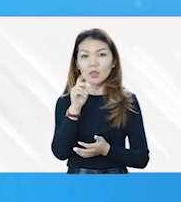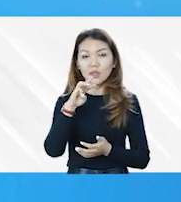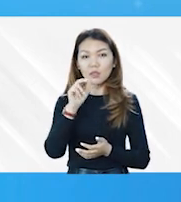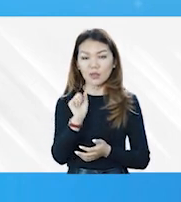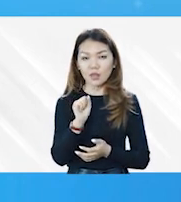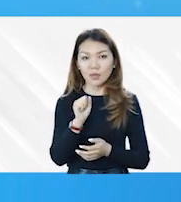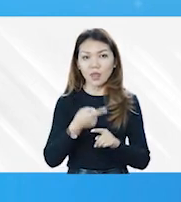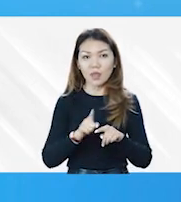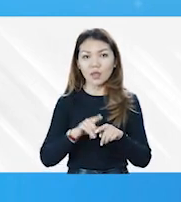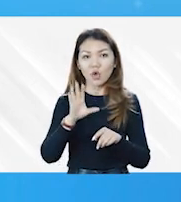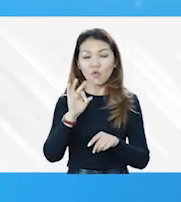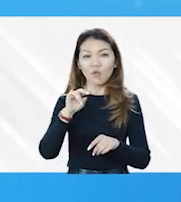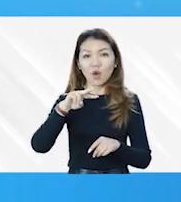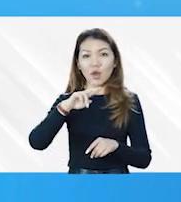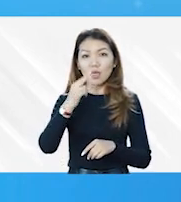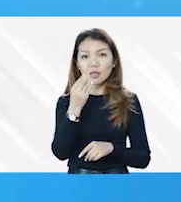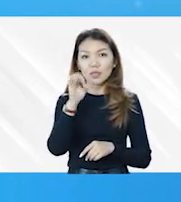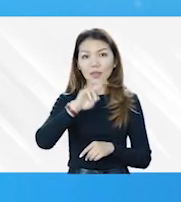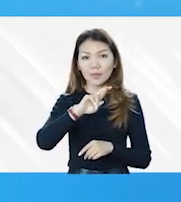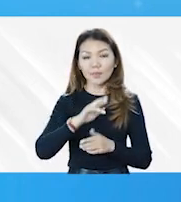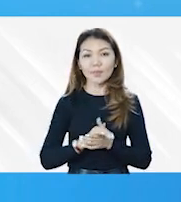Это овуляция.